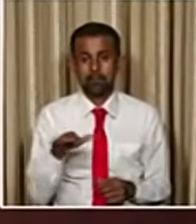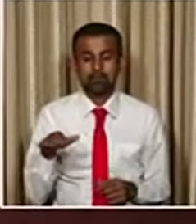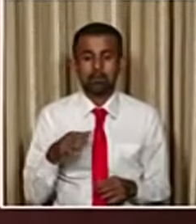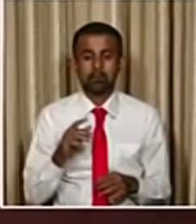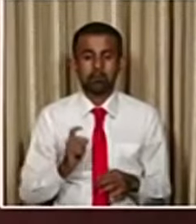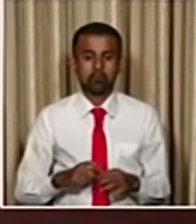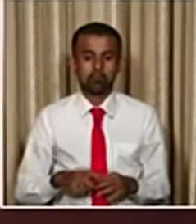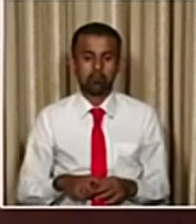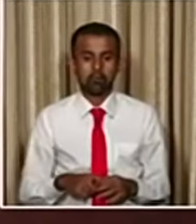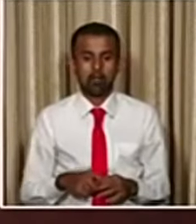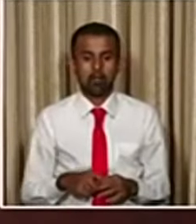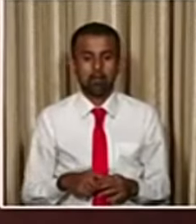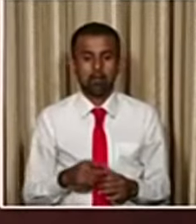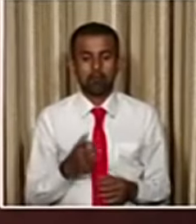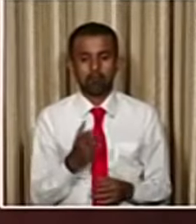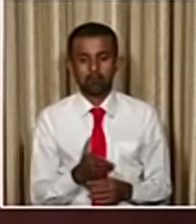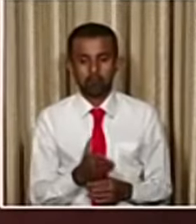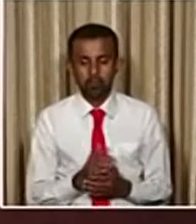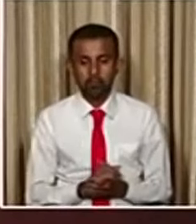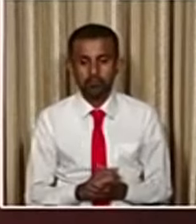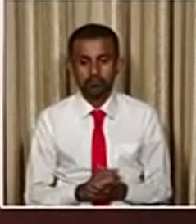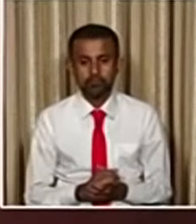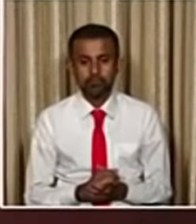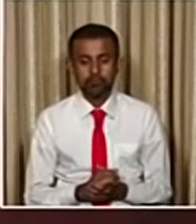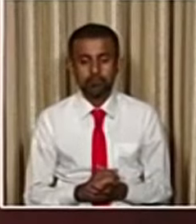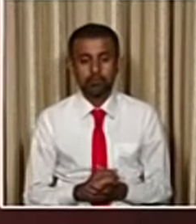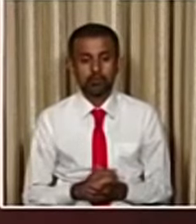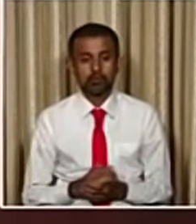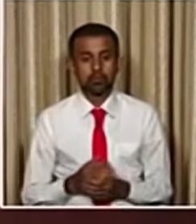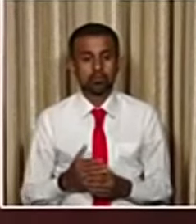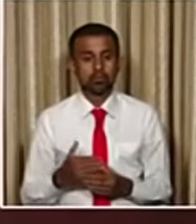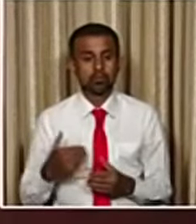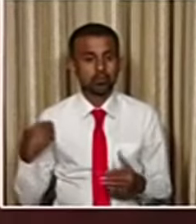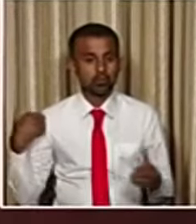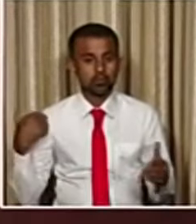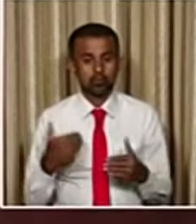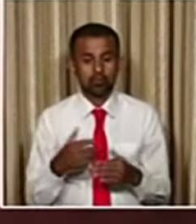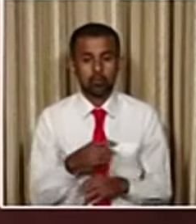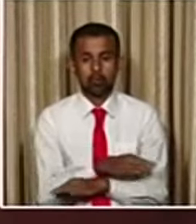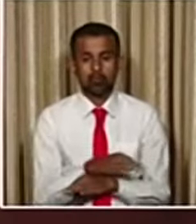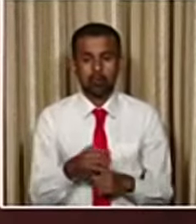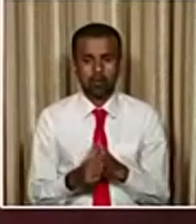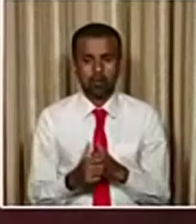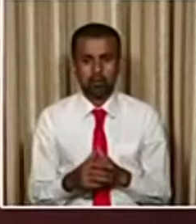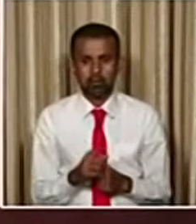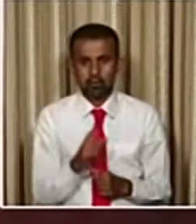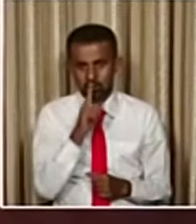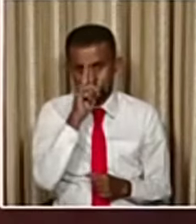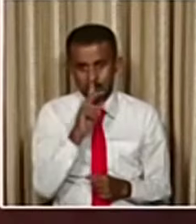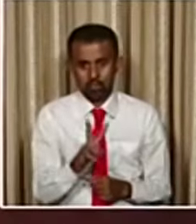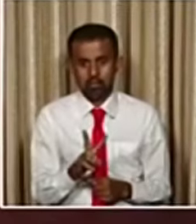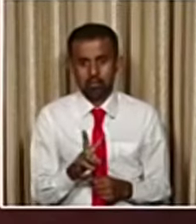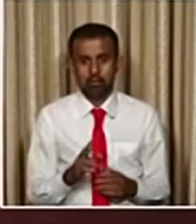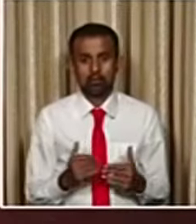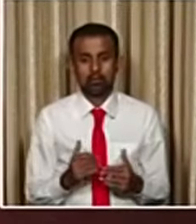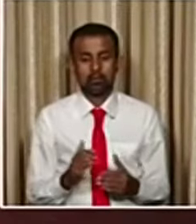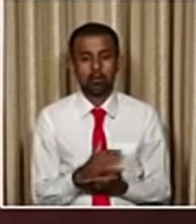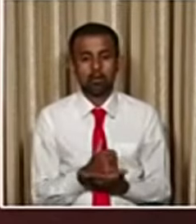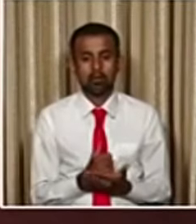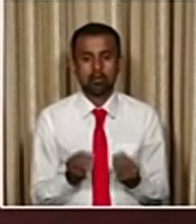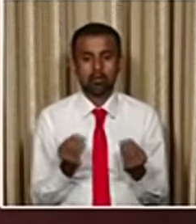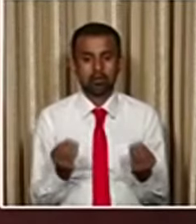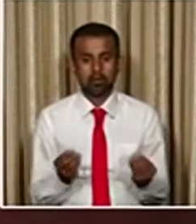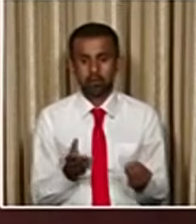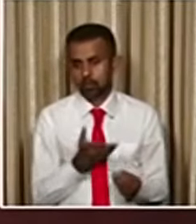සමාජීය ප්‍රශ්නයක් ඇති වෙනවා. ඒ නිසා ගරු කතානායකතුමනි මේ සම්බන්ධයෙන් දීර්ඝ වැඩපිළිවෙලක් හදලා තියෙනවා. මම හිතනවා මට තව සති දෙකකින් විතර මේක සම්පූර්ණ වශයෙන්